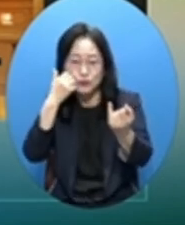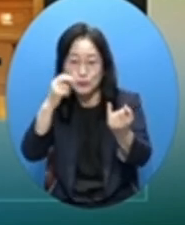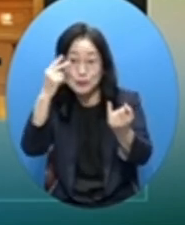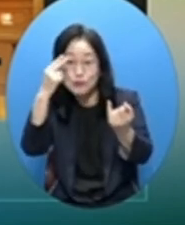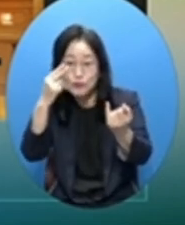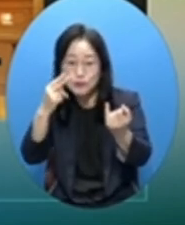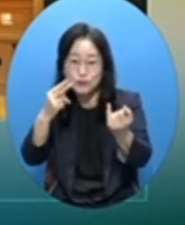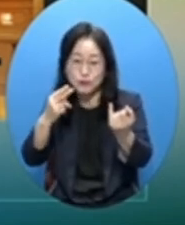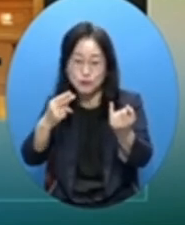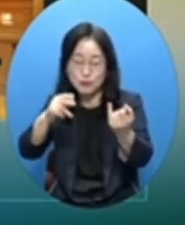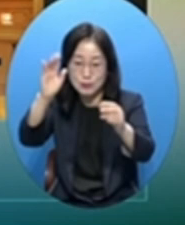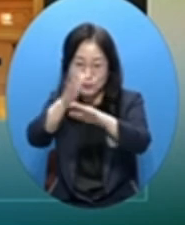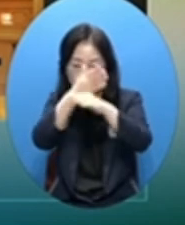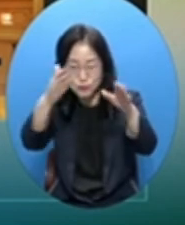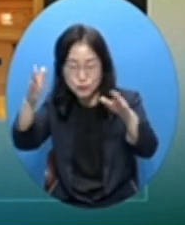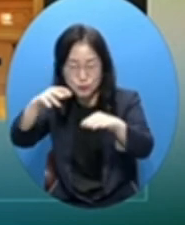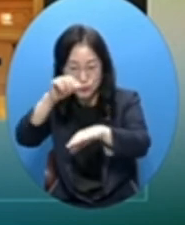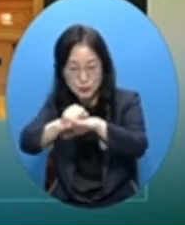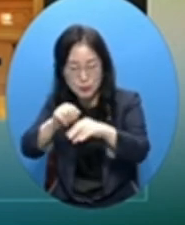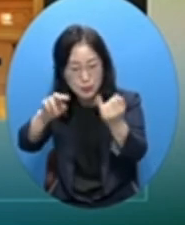유학을 올 것을